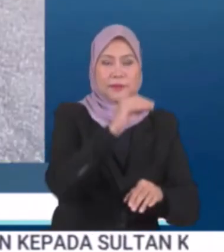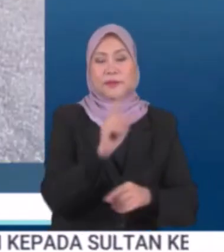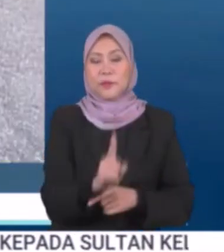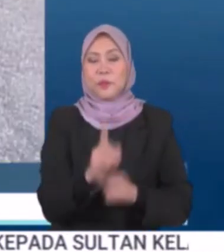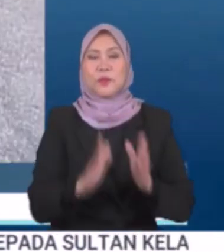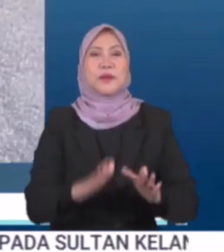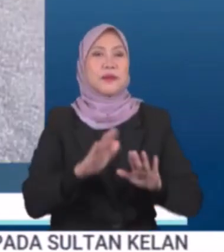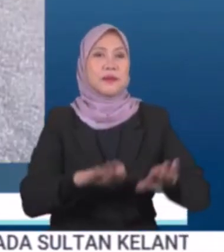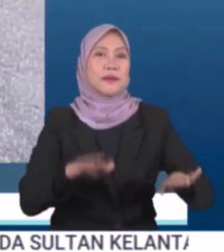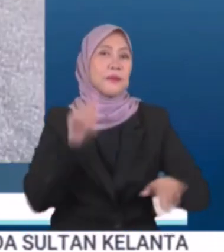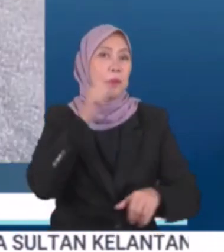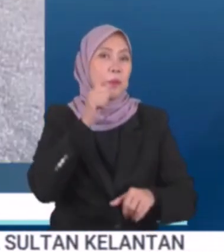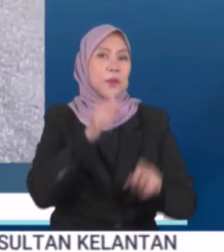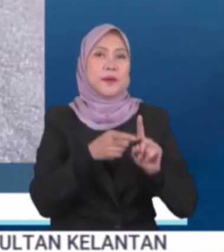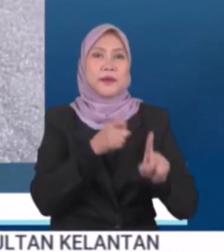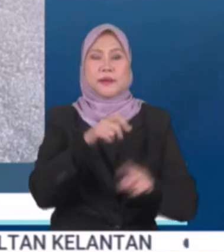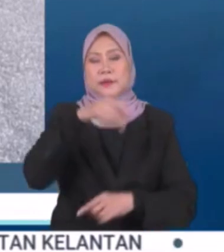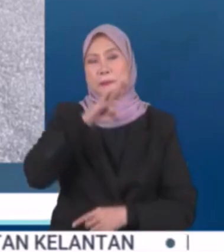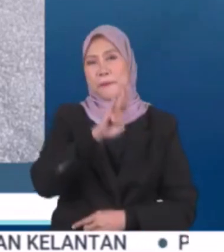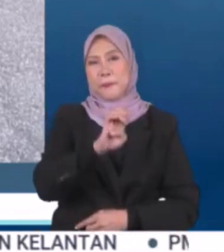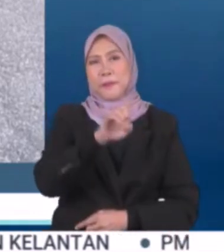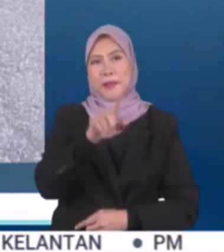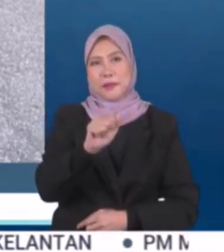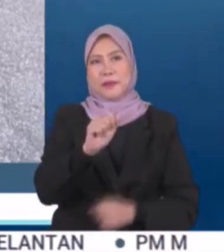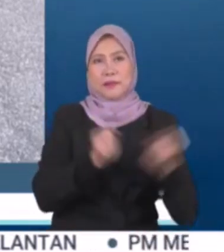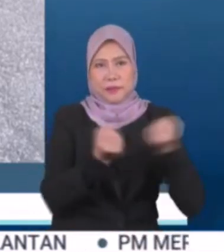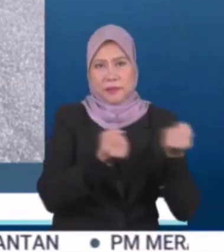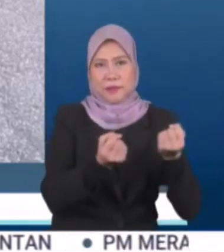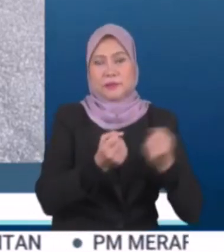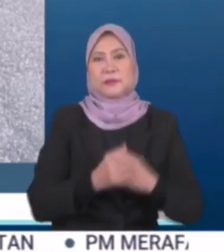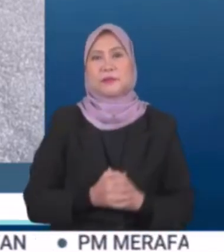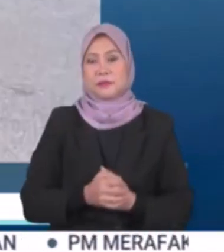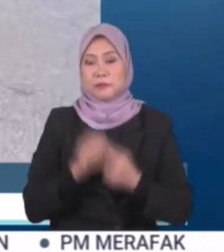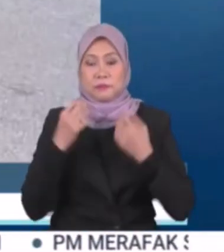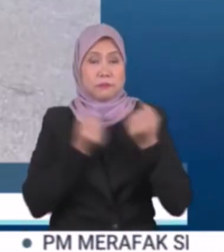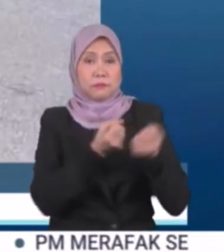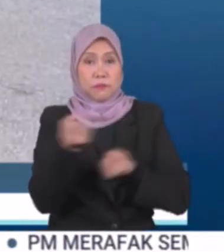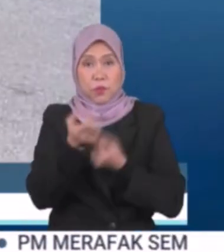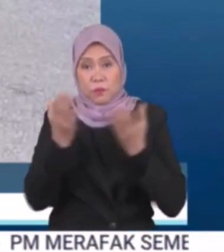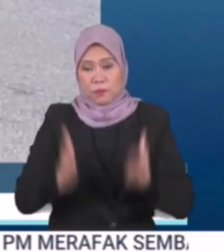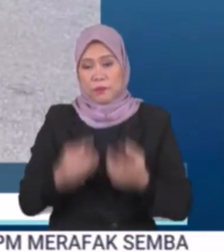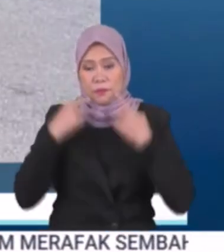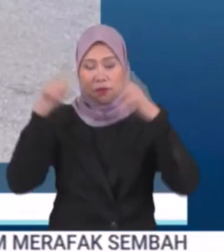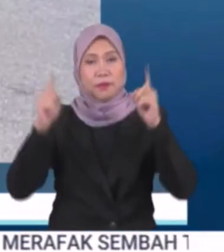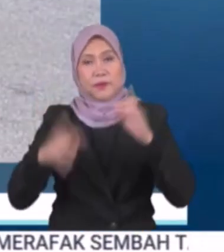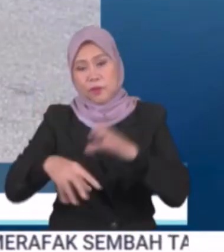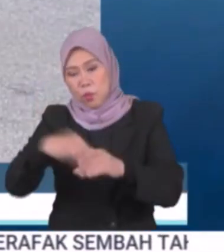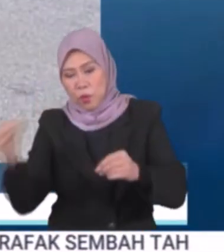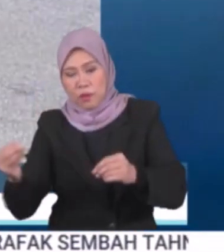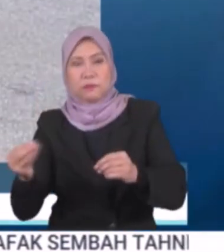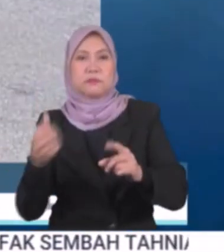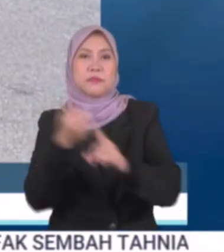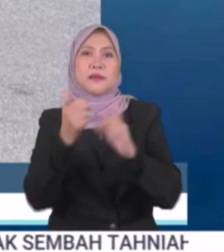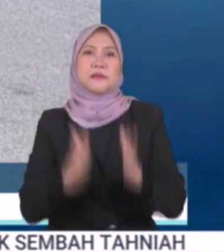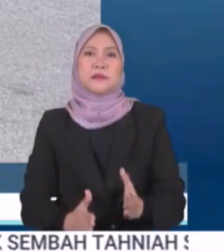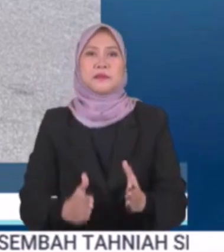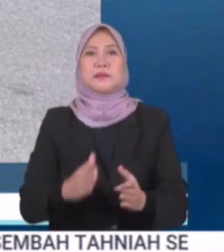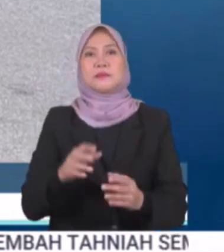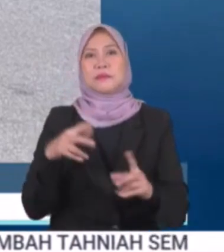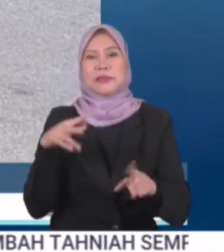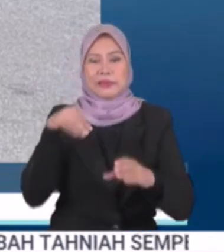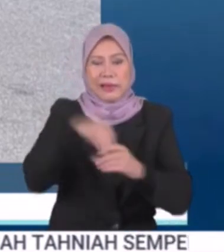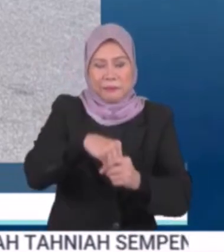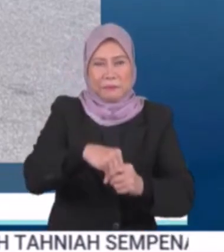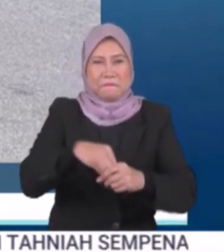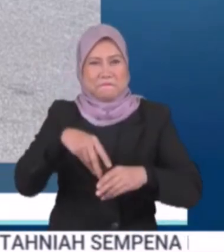kanak-kanak perempuan dari kereta jenis Perodua Beza. Pihak bomba berjaya mengeluarkan pemandu Mazlan Ibrahim berusia 52 tahun yang